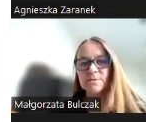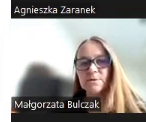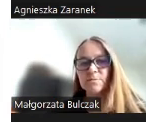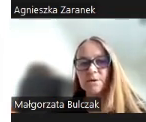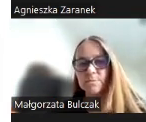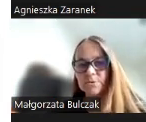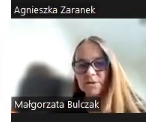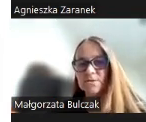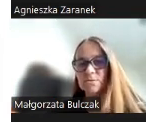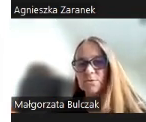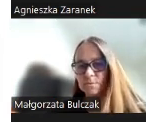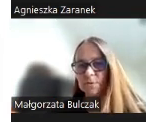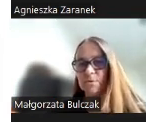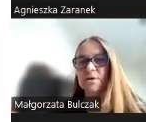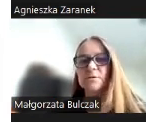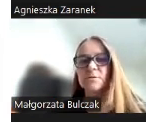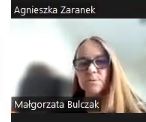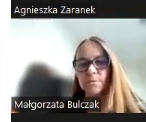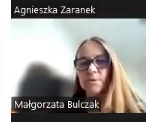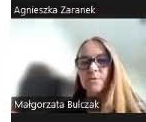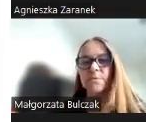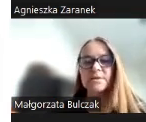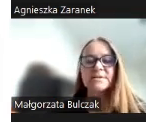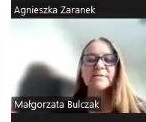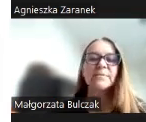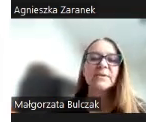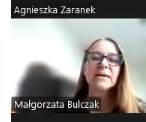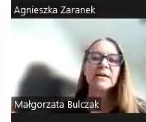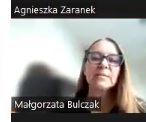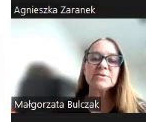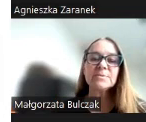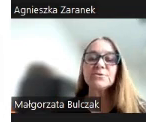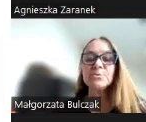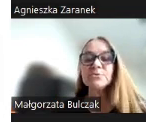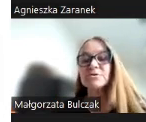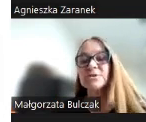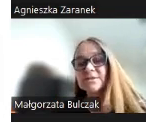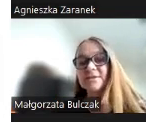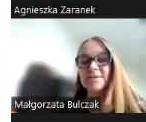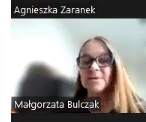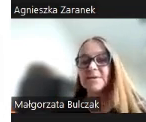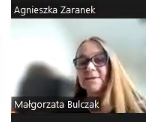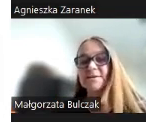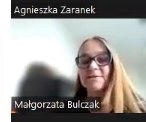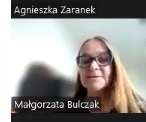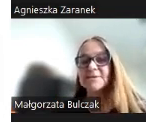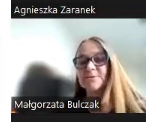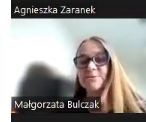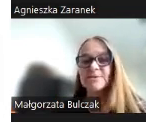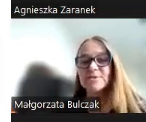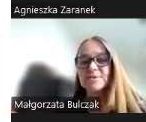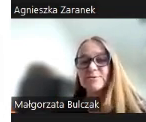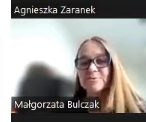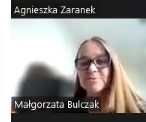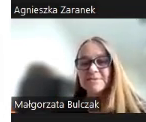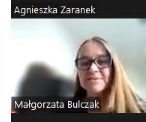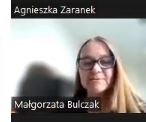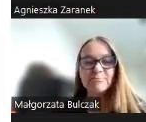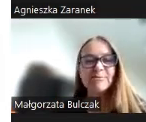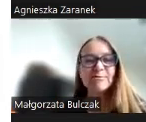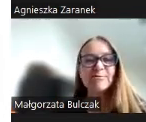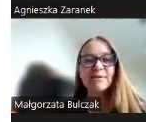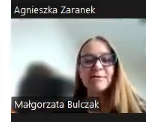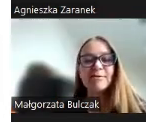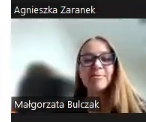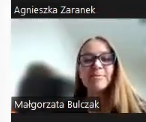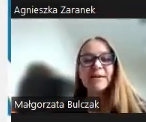społeczeństwa, żeby miało przyjaciół, żeby miało kolegów, żeby miało pracę. Będziemy dziś mówić o szansach i barierach. One tak tu sobie przeskoczyły między sobą